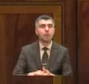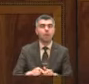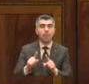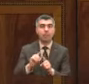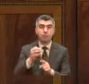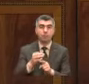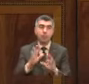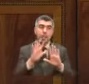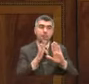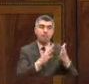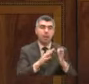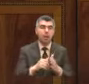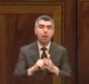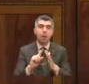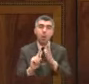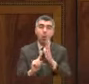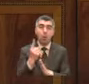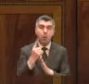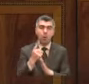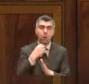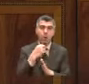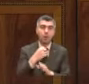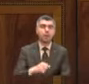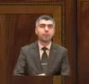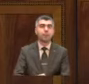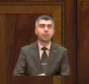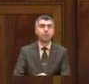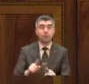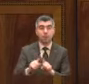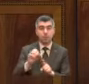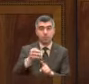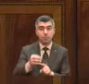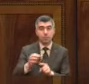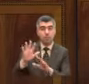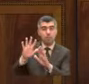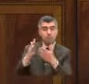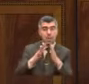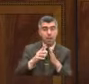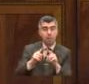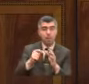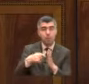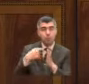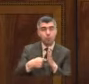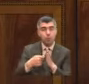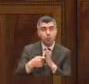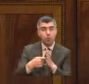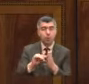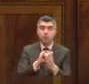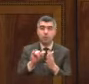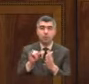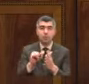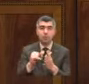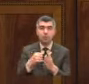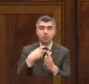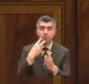البيئه. لاول مره من الدول القلائل لأدخلنا التقييم البيئي ماشي فقط في المشاريع، راه ما كاينش شي مشروع كيدار بدون تقييم بيئي.